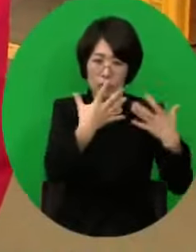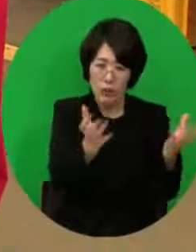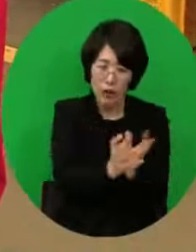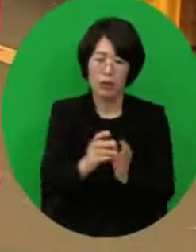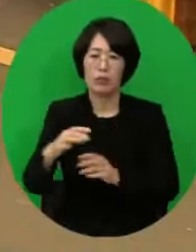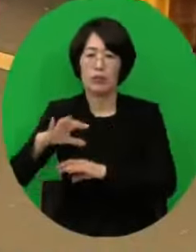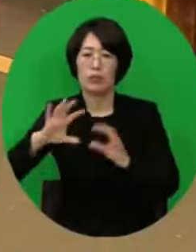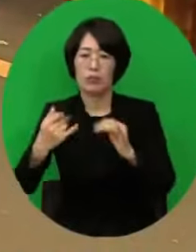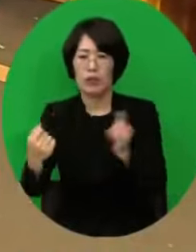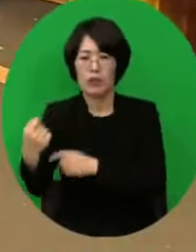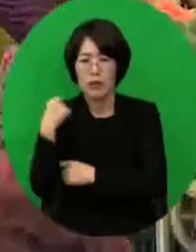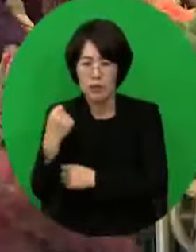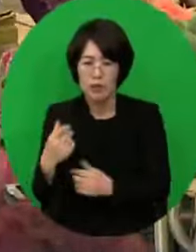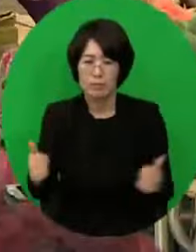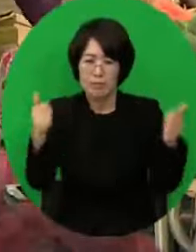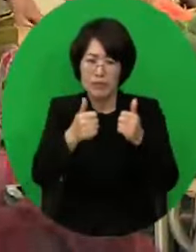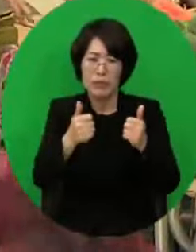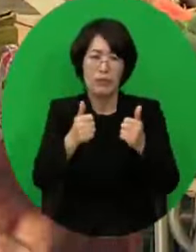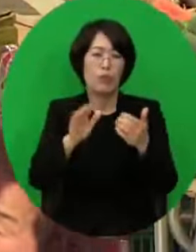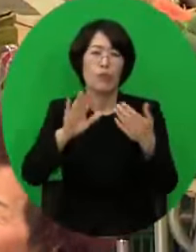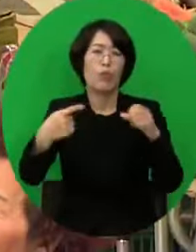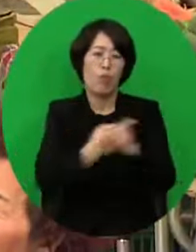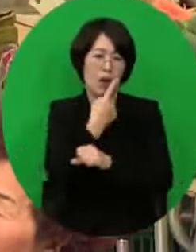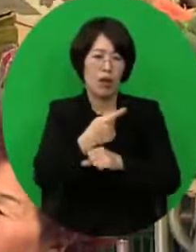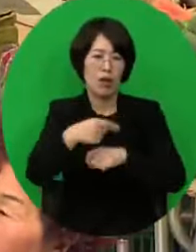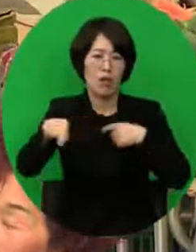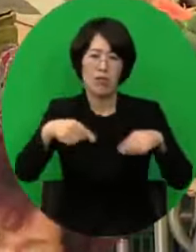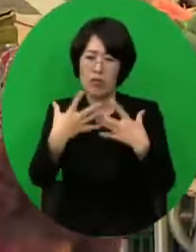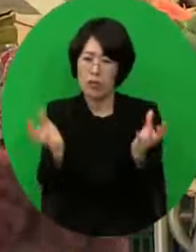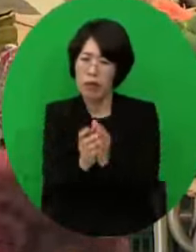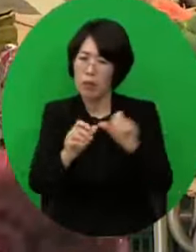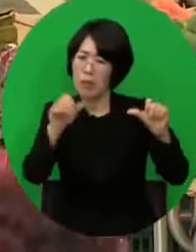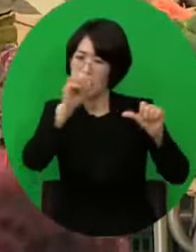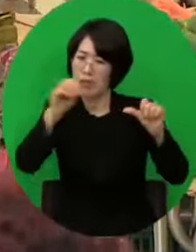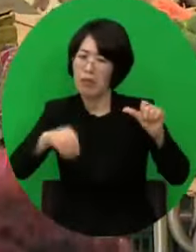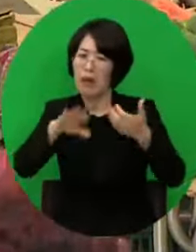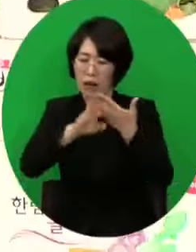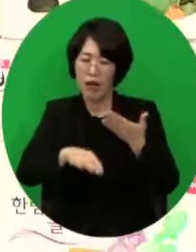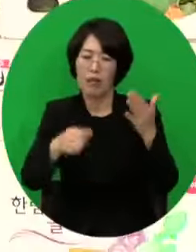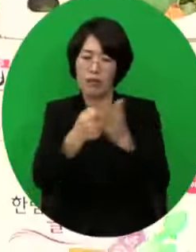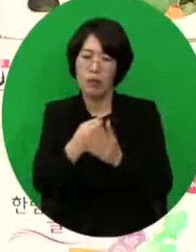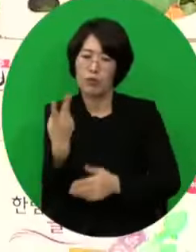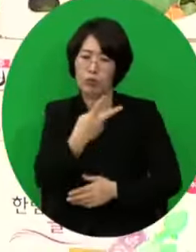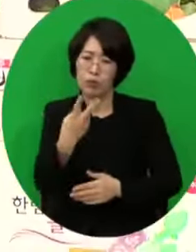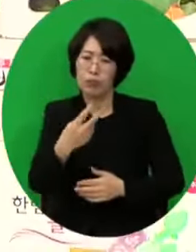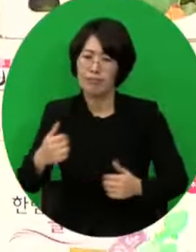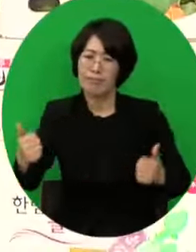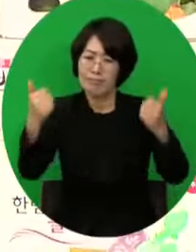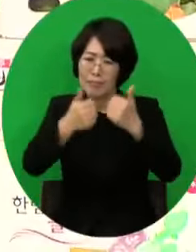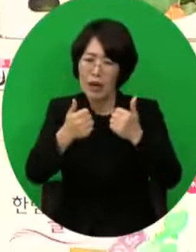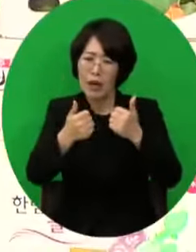다른 정당 후보의 지지율 5% 이상을 보여주지 않았던 만큼 이번 양자 대결에는